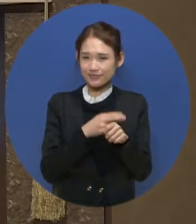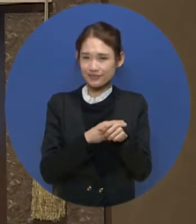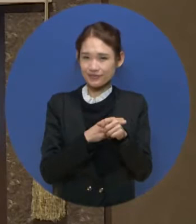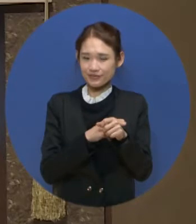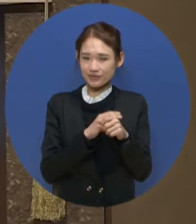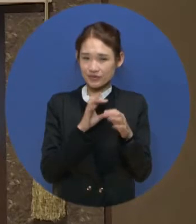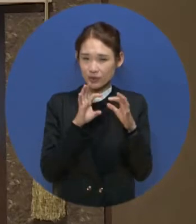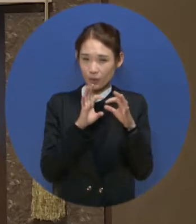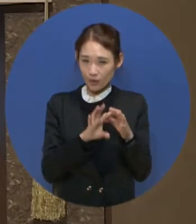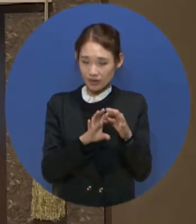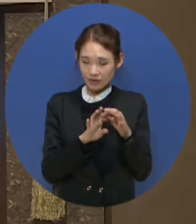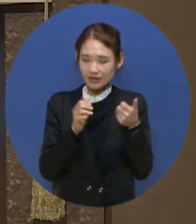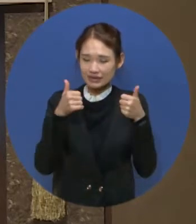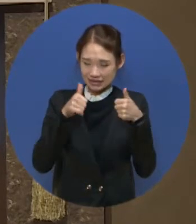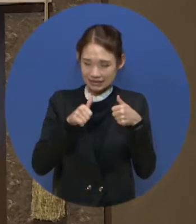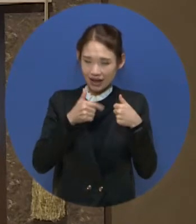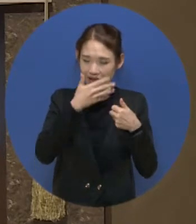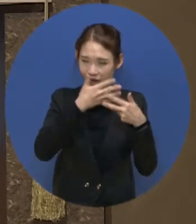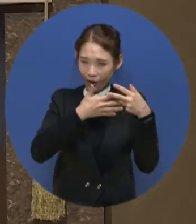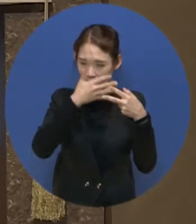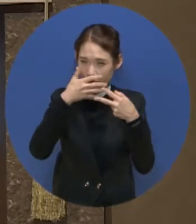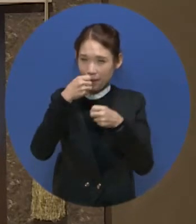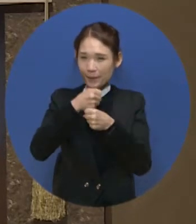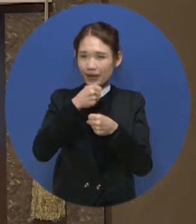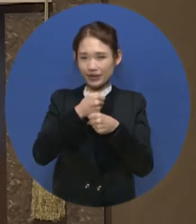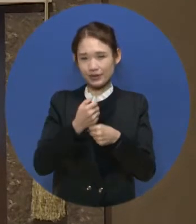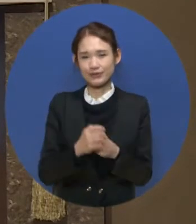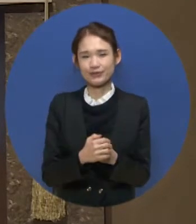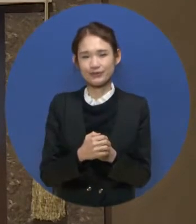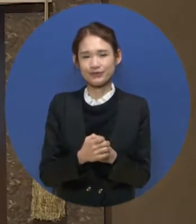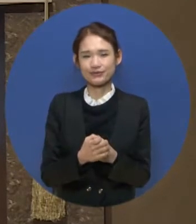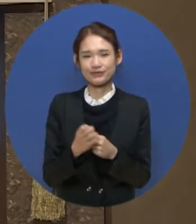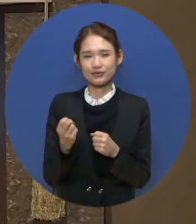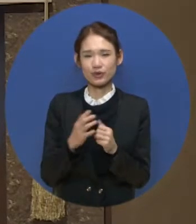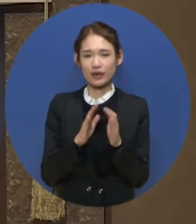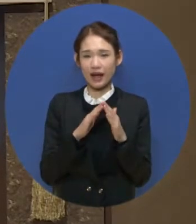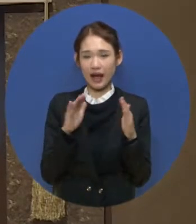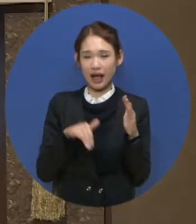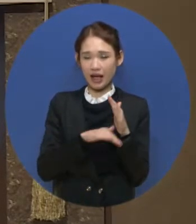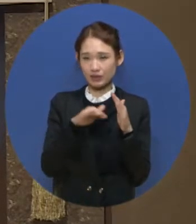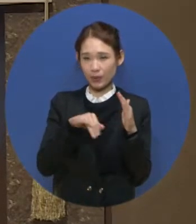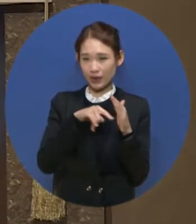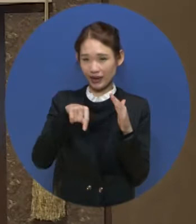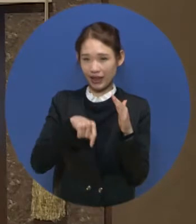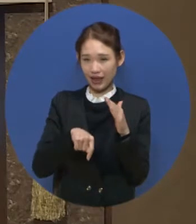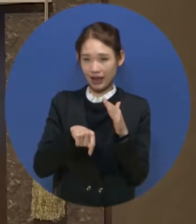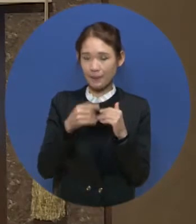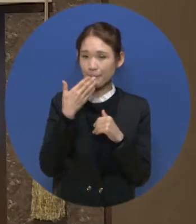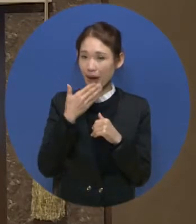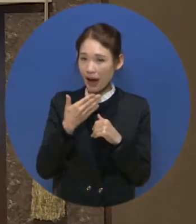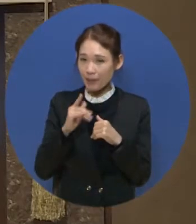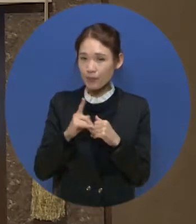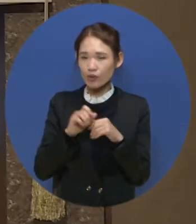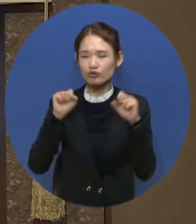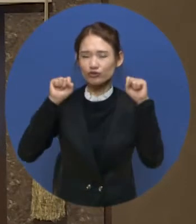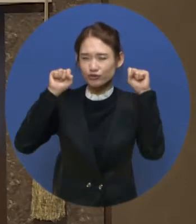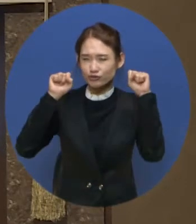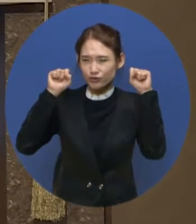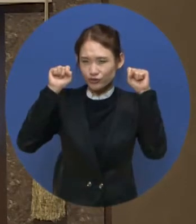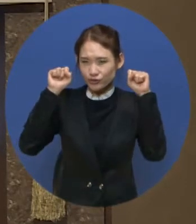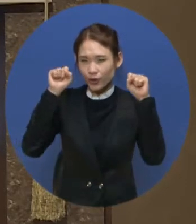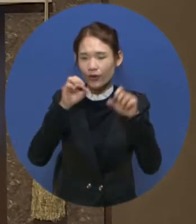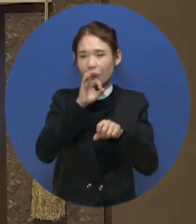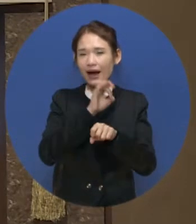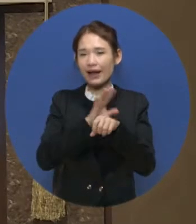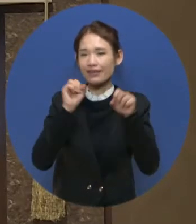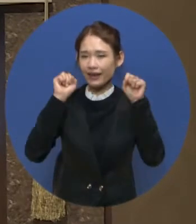해서 예. 그렇게 인사를 또 드리기도 하고 또 이제 가정 내에서 운동이나 여러 가지 스트레칭 뭐 이런